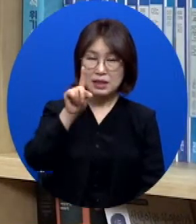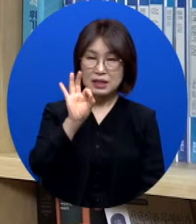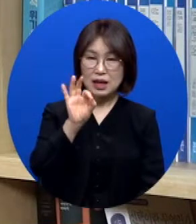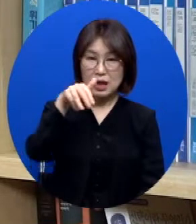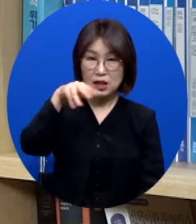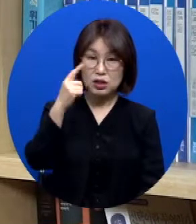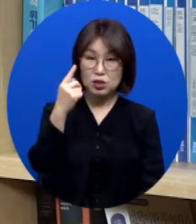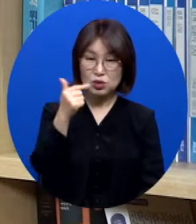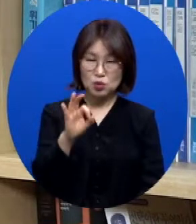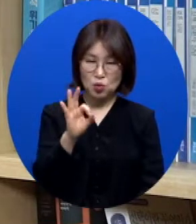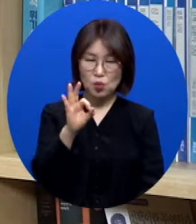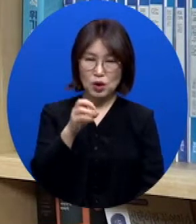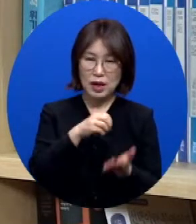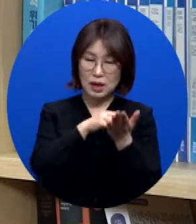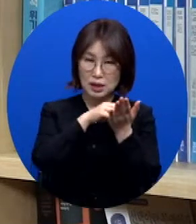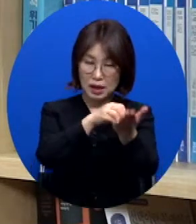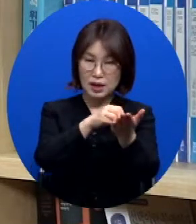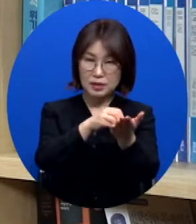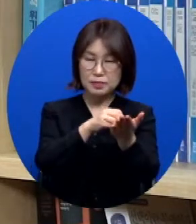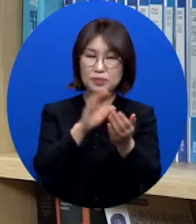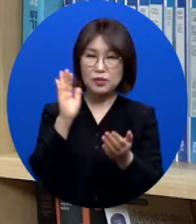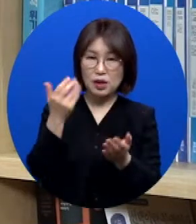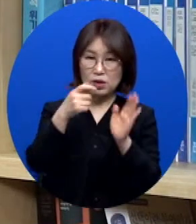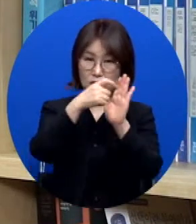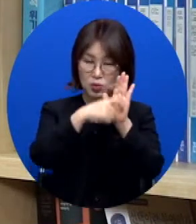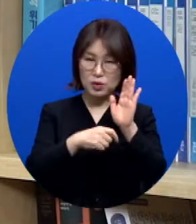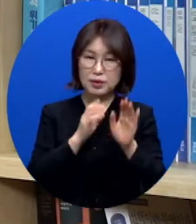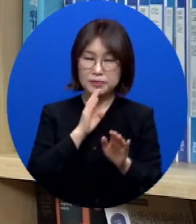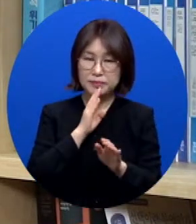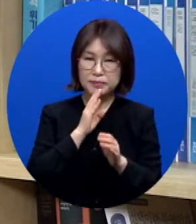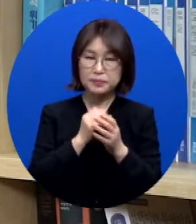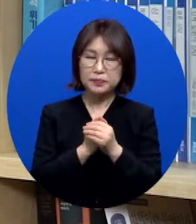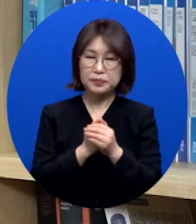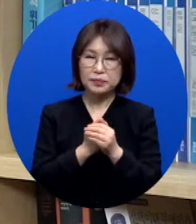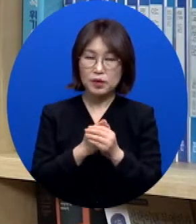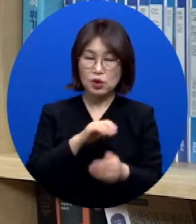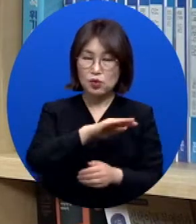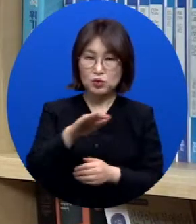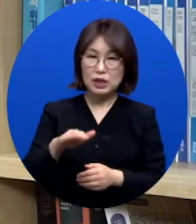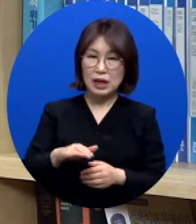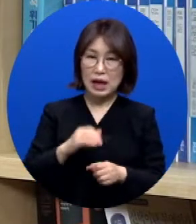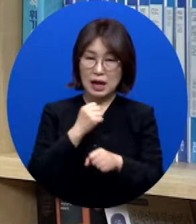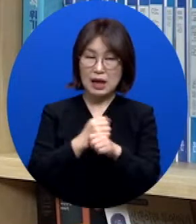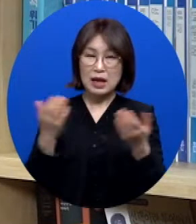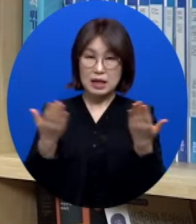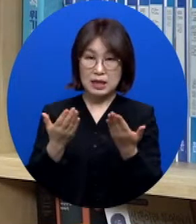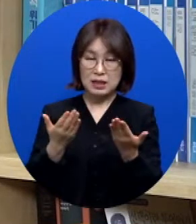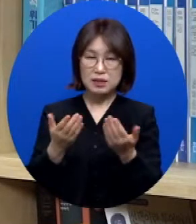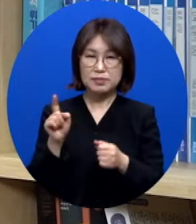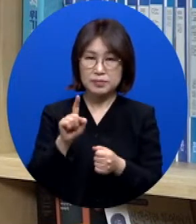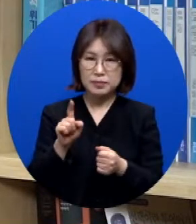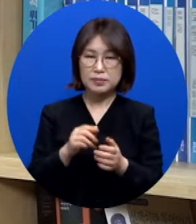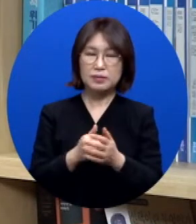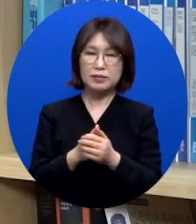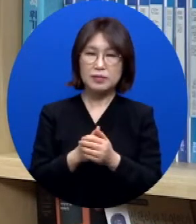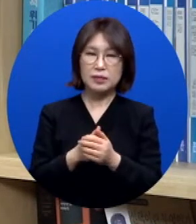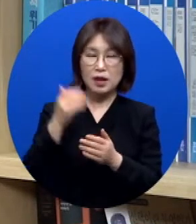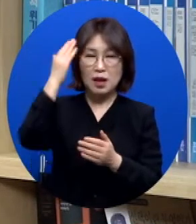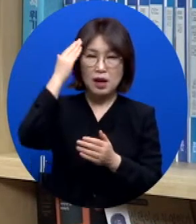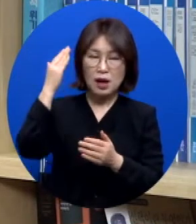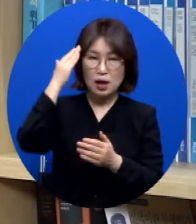있는 교단인데 거기에서 우리 교단이 할 수 있는 역할이라는 것은